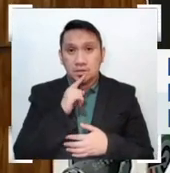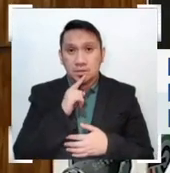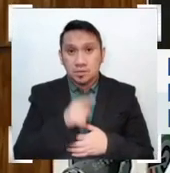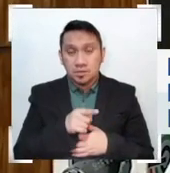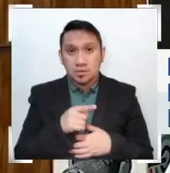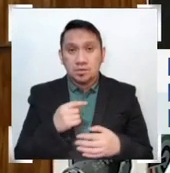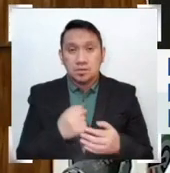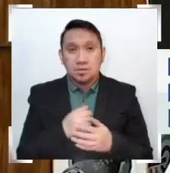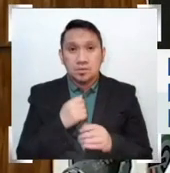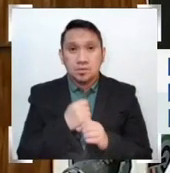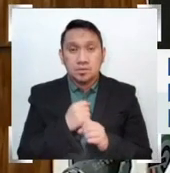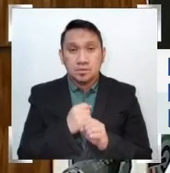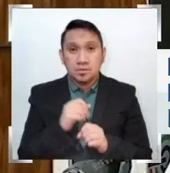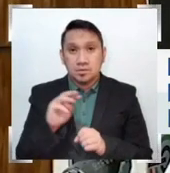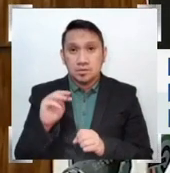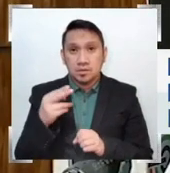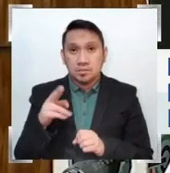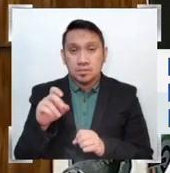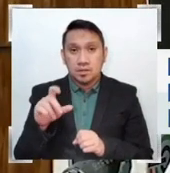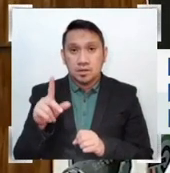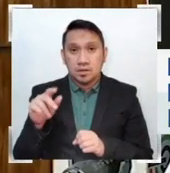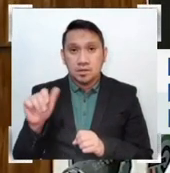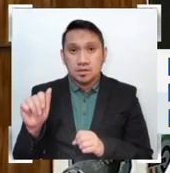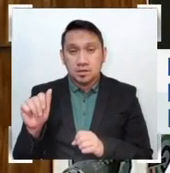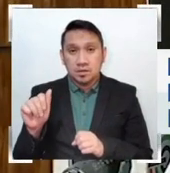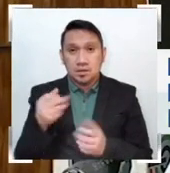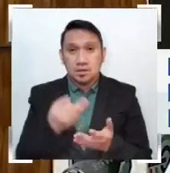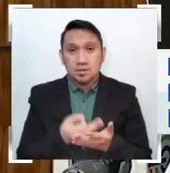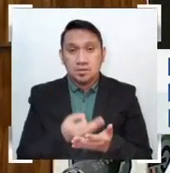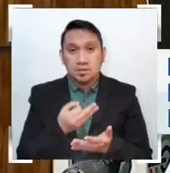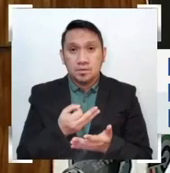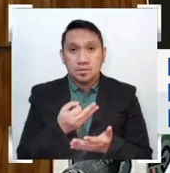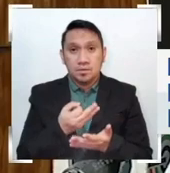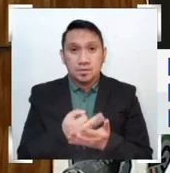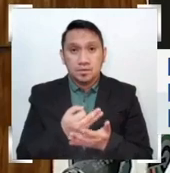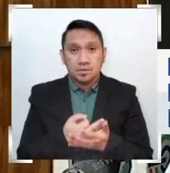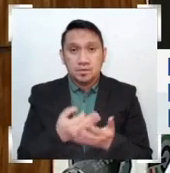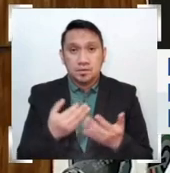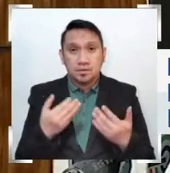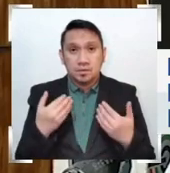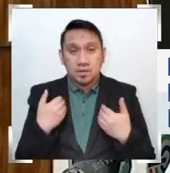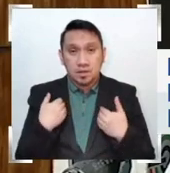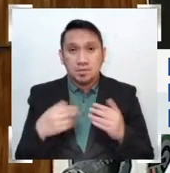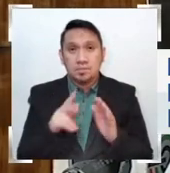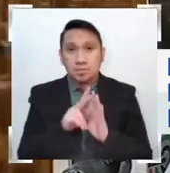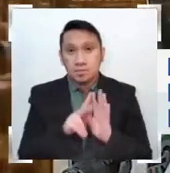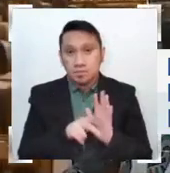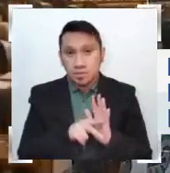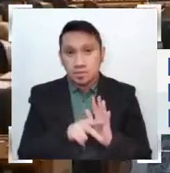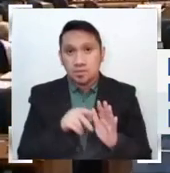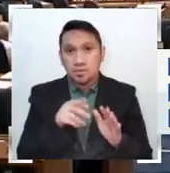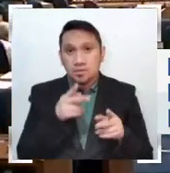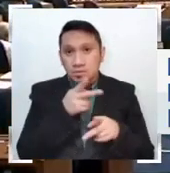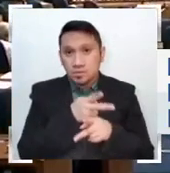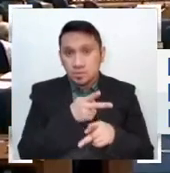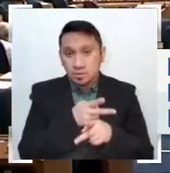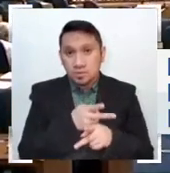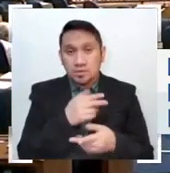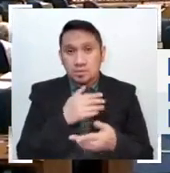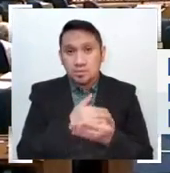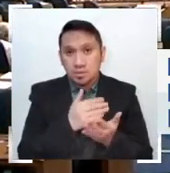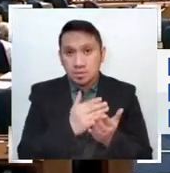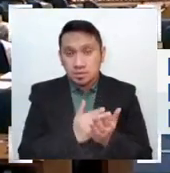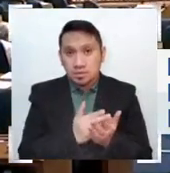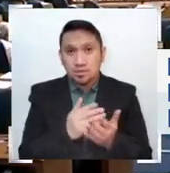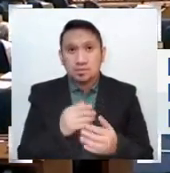ng Maharlika Fund ay mayroong katapat na provision na magtatakda sa pangangalaga ng pondo ng bayan. Kasama rin sa mga